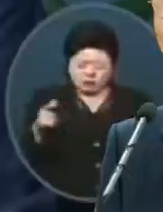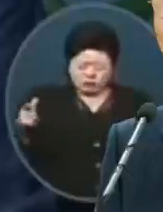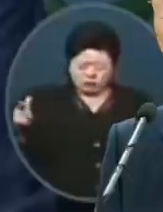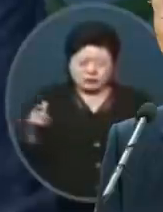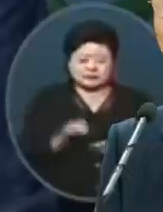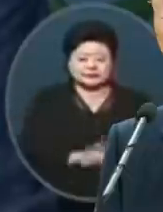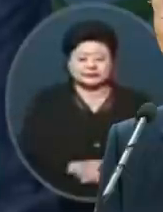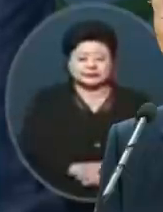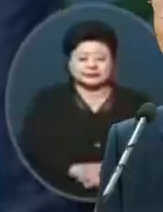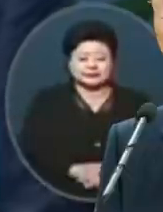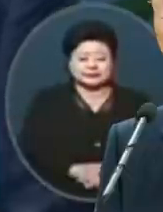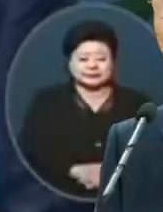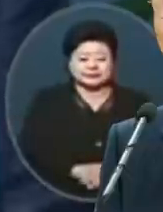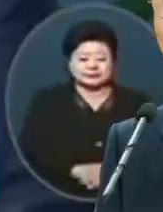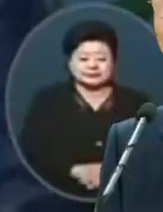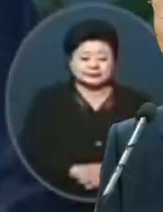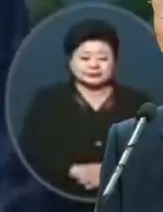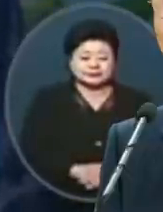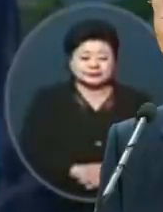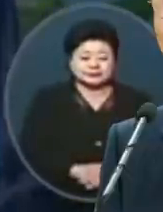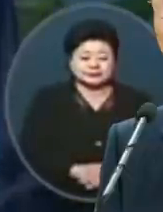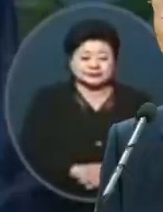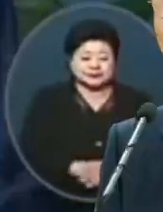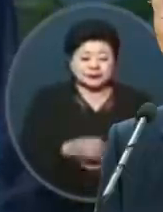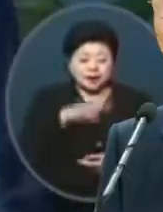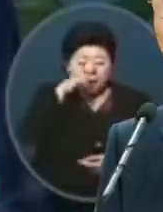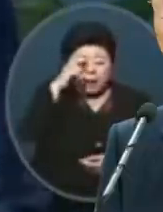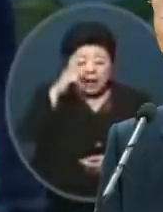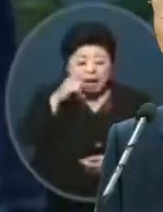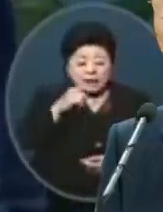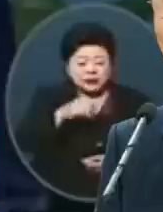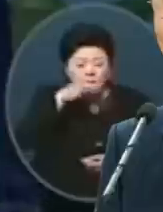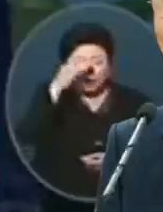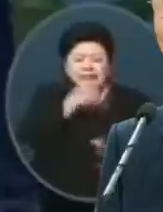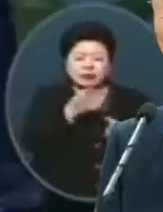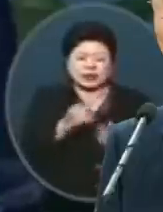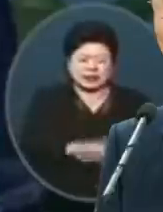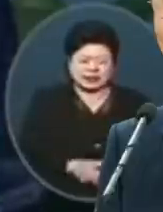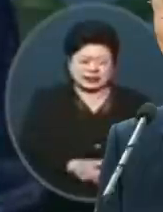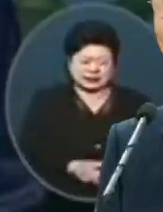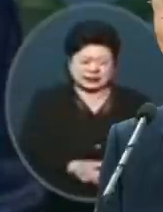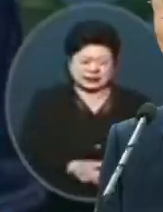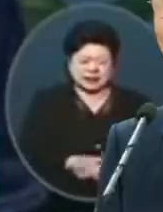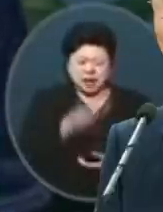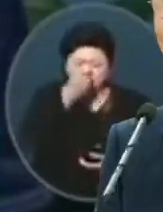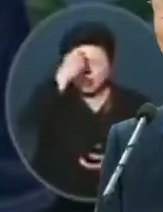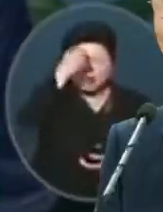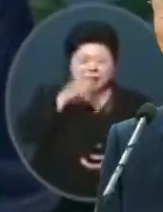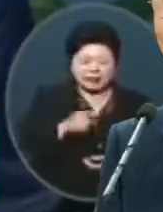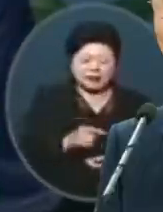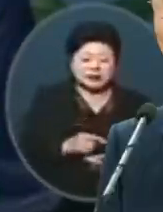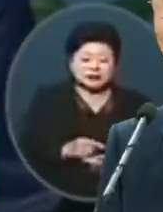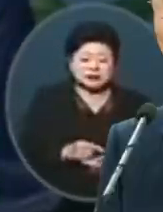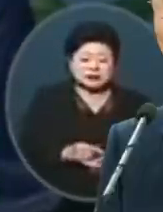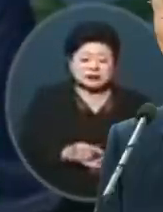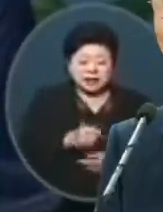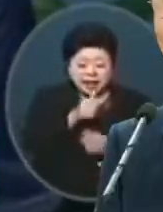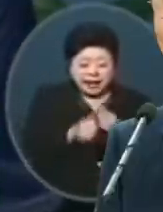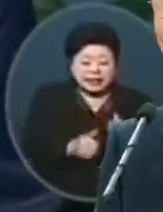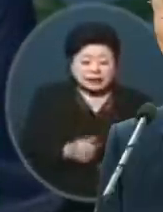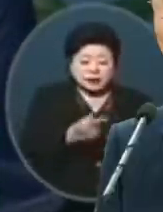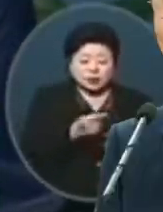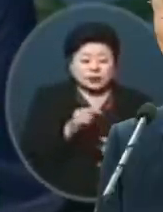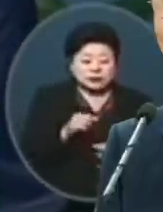말아야 하는 것입니다. 오만한 것은 교만을 말합니다. 그 교만은 어떠한 교만이냐면